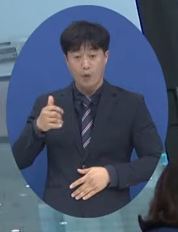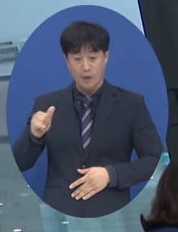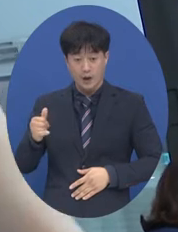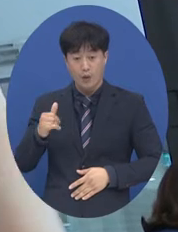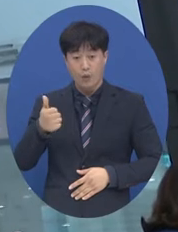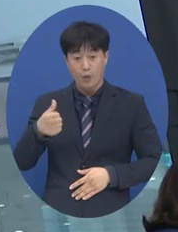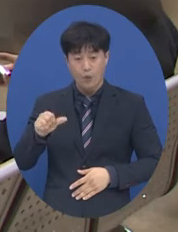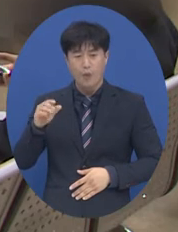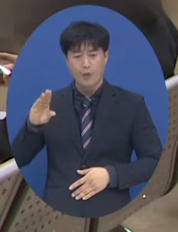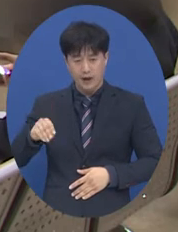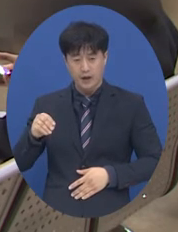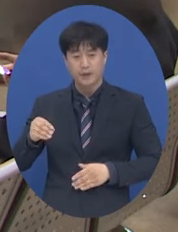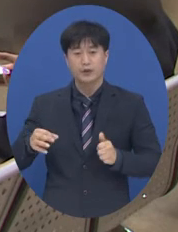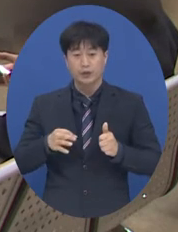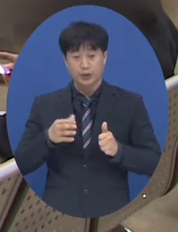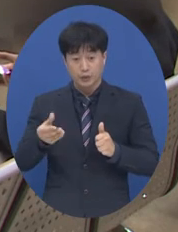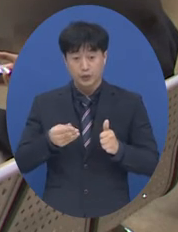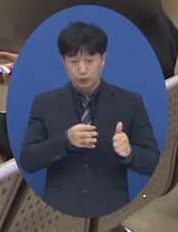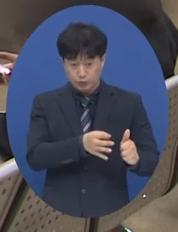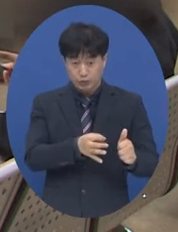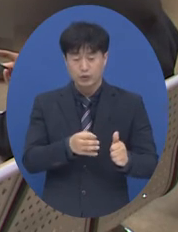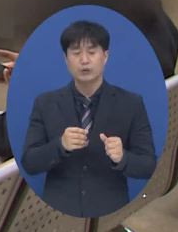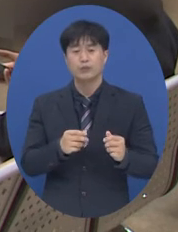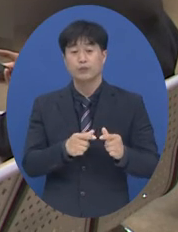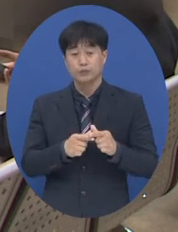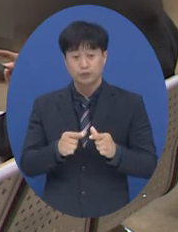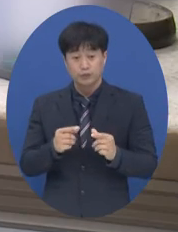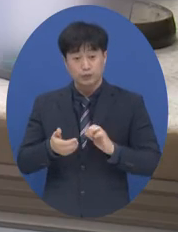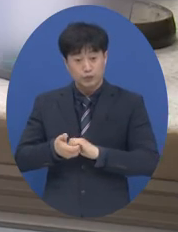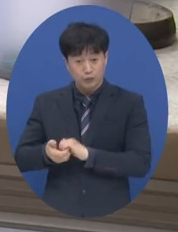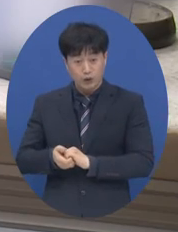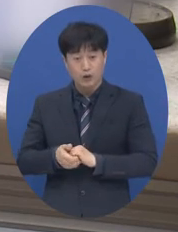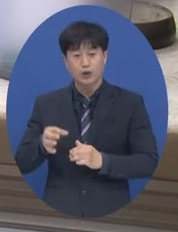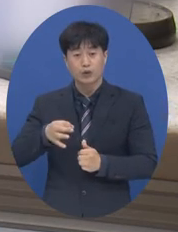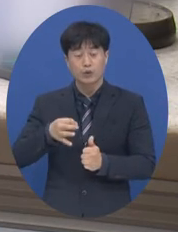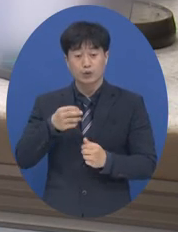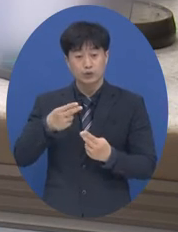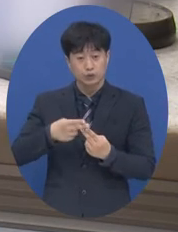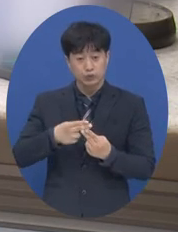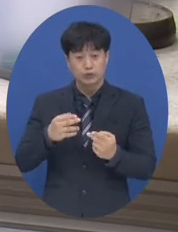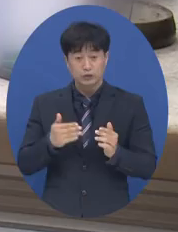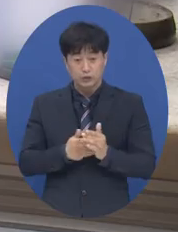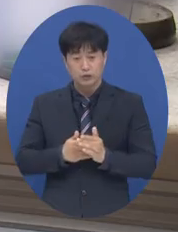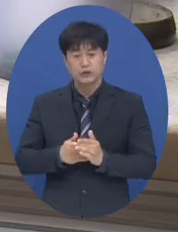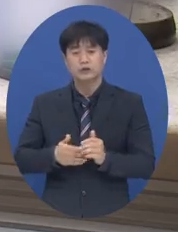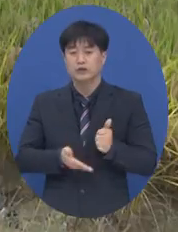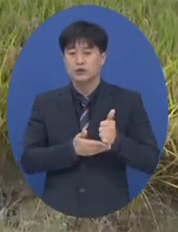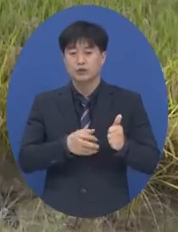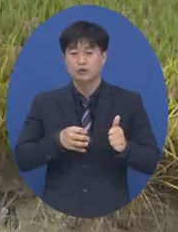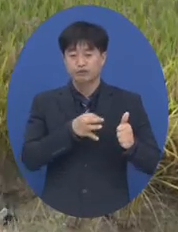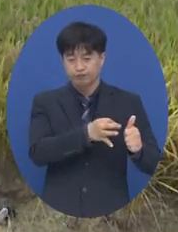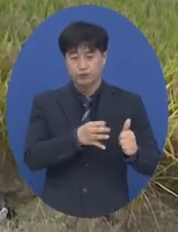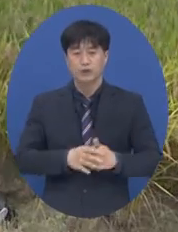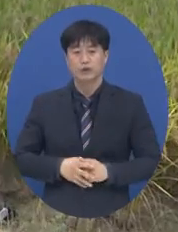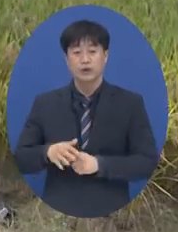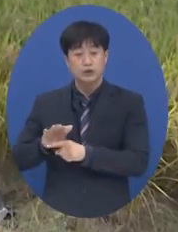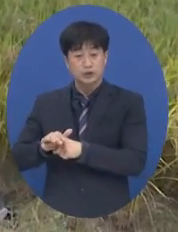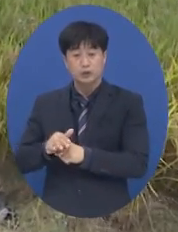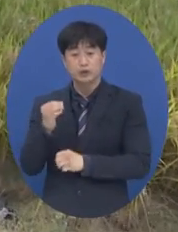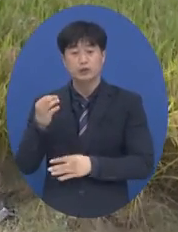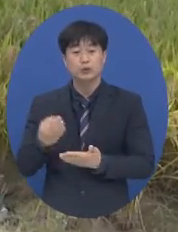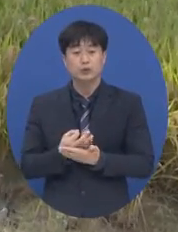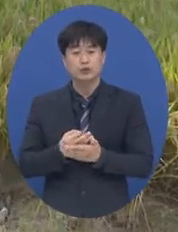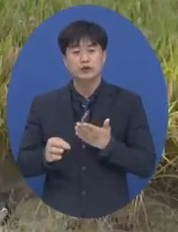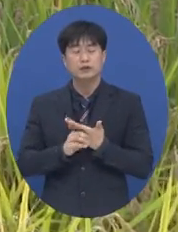기본대출과 일정 금액을 저축하면 이에 대한 장려금 등을 지급하는 데 필요한 근거를 담고 있습니다. 농촌